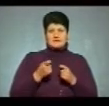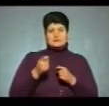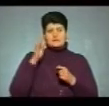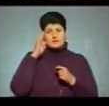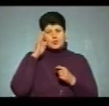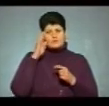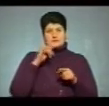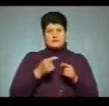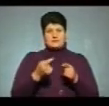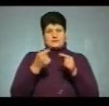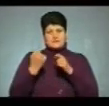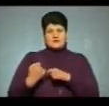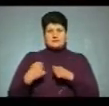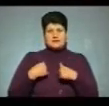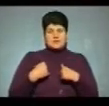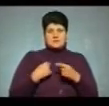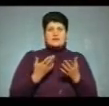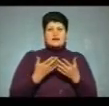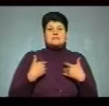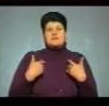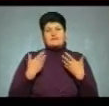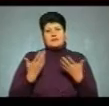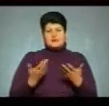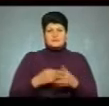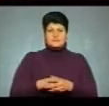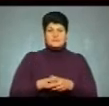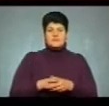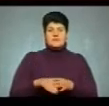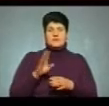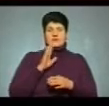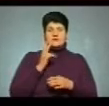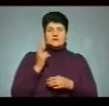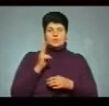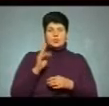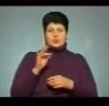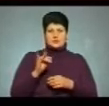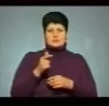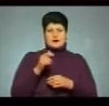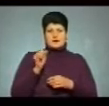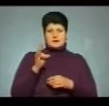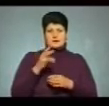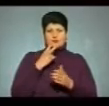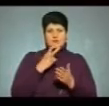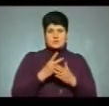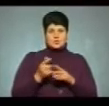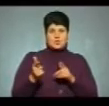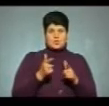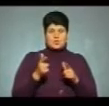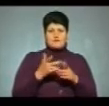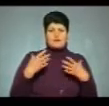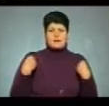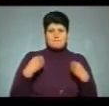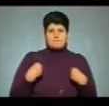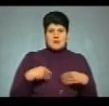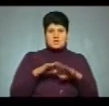хлопців, відповідно, теж до нас якесь привітання. Учениця другого курсу Ганна Рожницька показує готовий плащ-палатку. На його